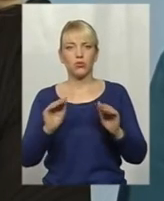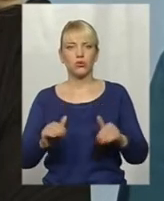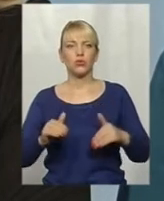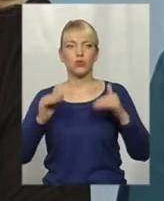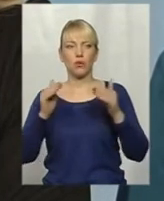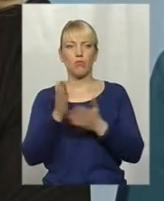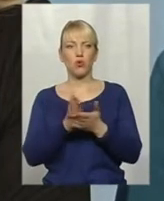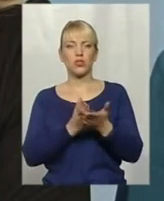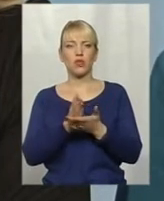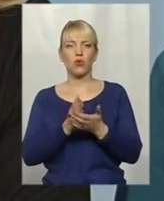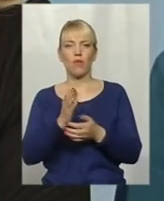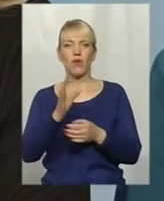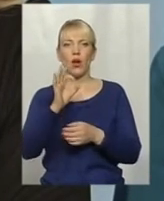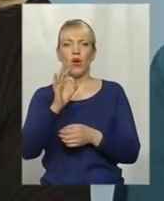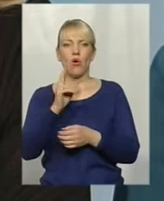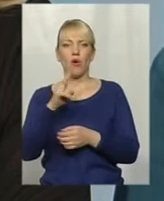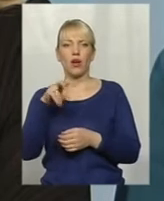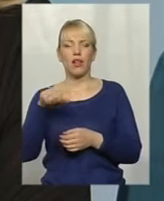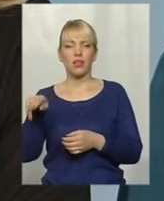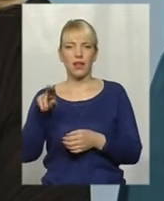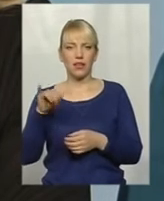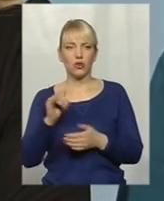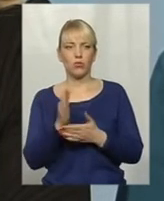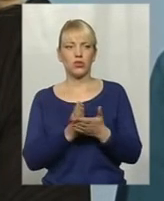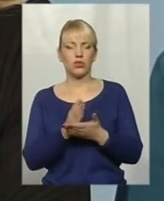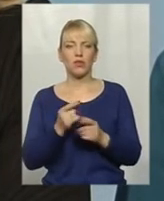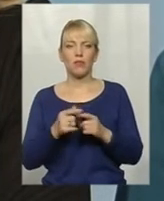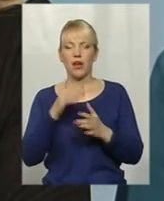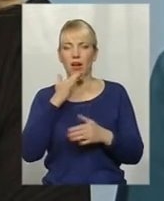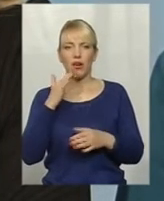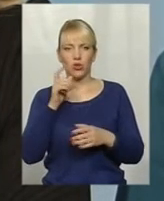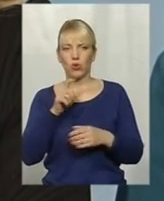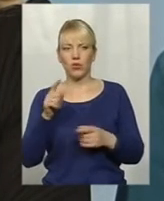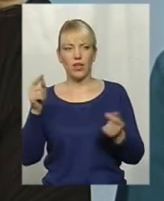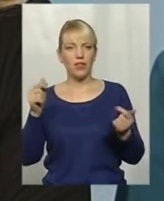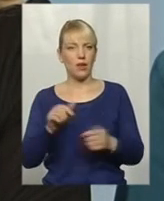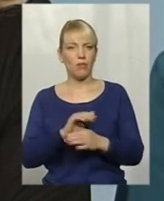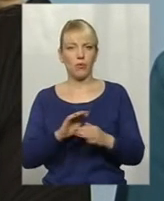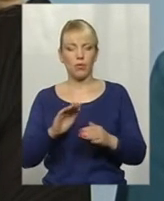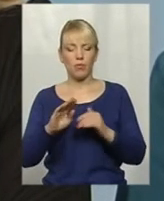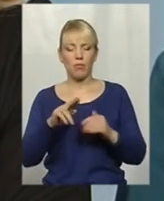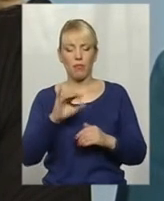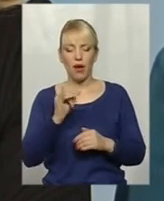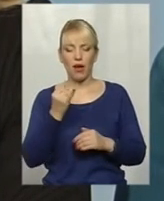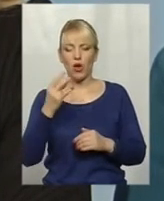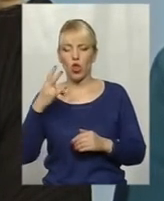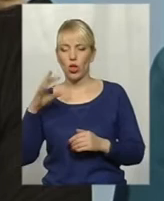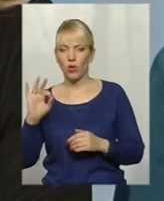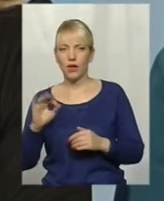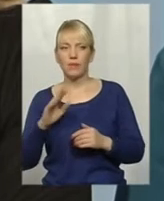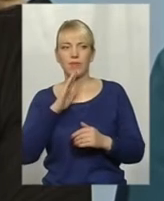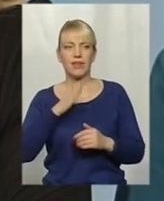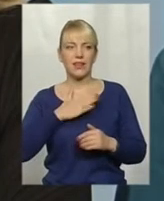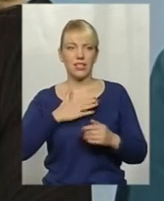посадові оклади у державних службовців. Більшість таких громадян, звичайно, не підпадають по майновому цензу до